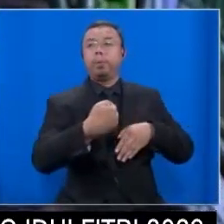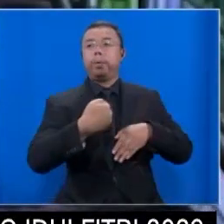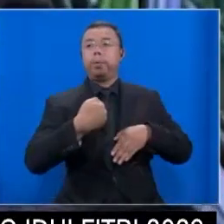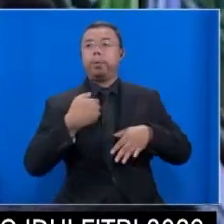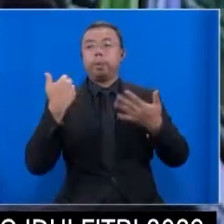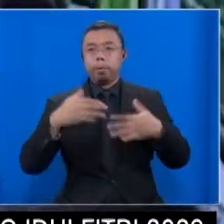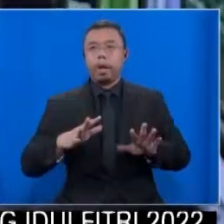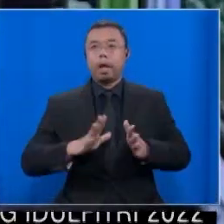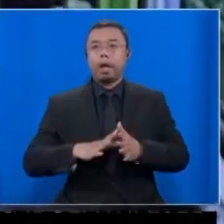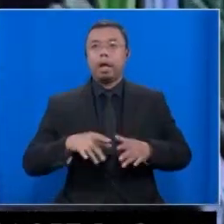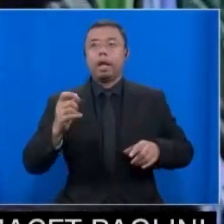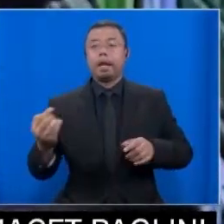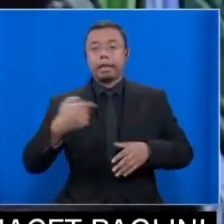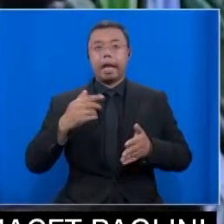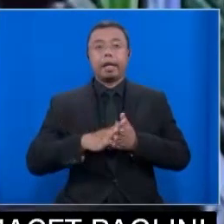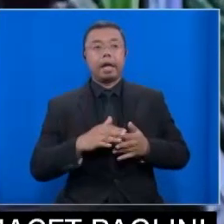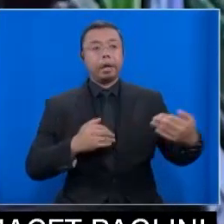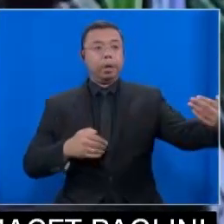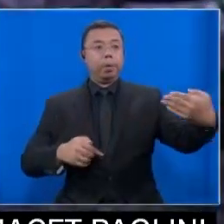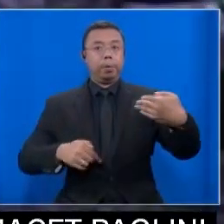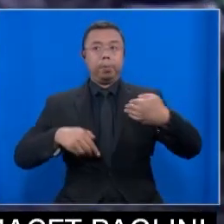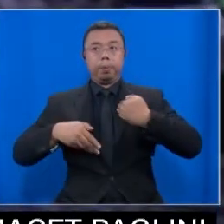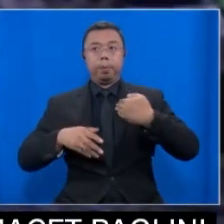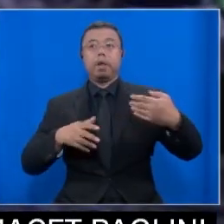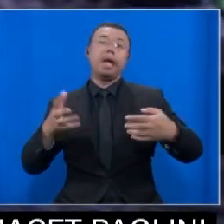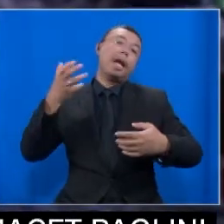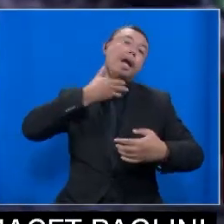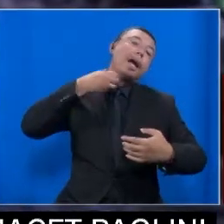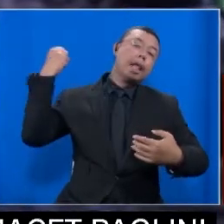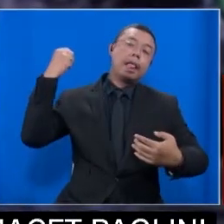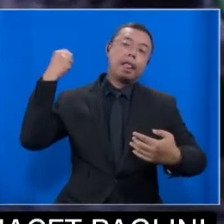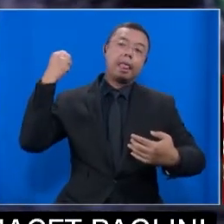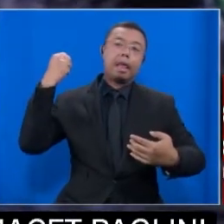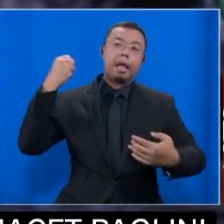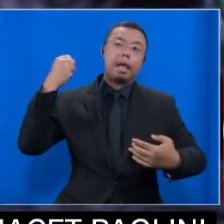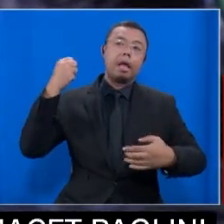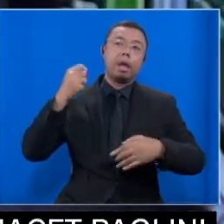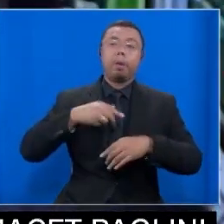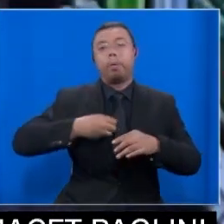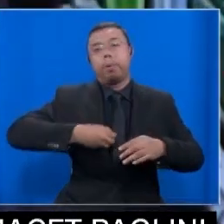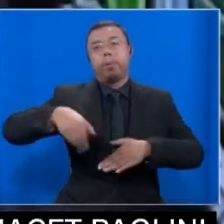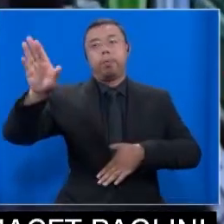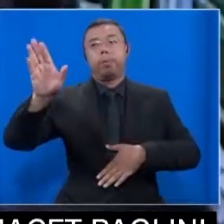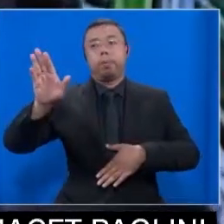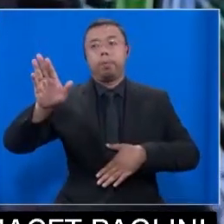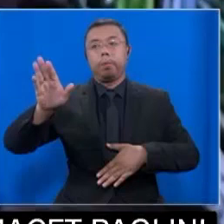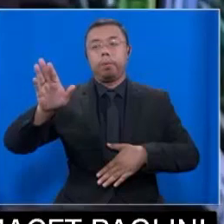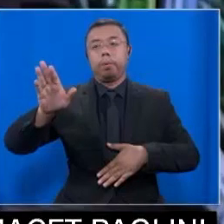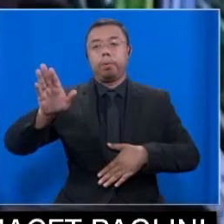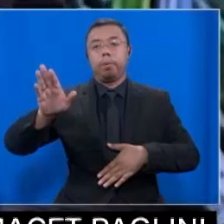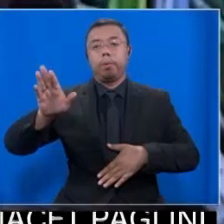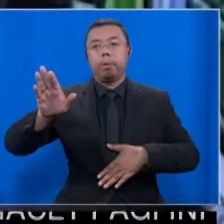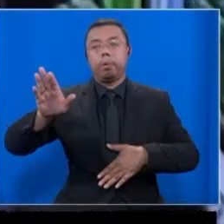sasaran, pelaku yang datang dari arah berlawanan langsung merampas perhiasan kalung emas korban saat berpapasan. Akibat